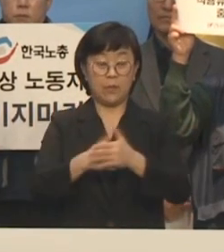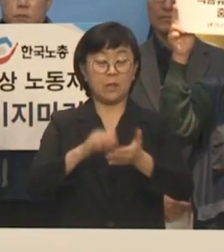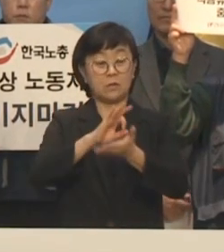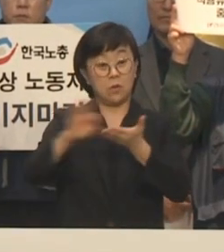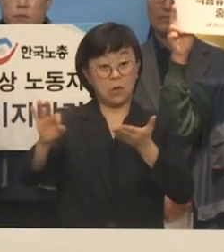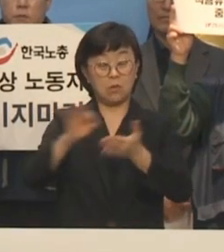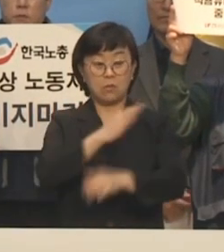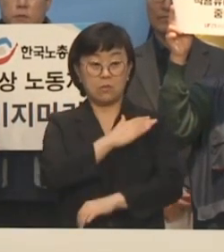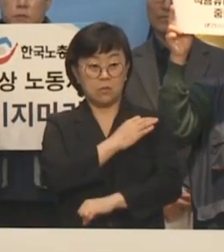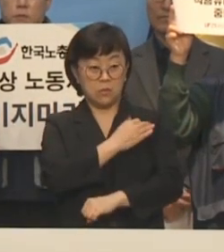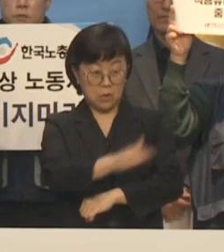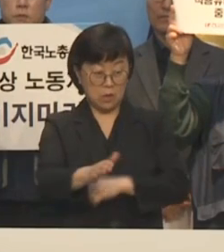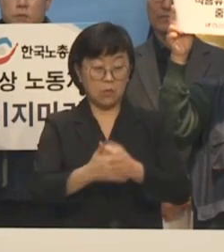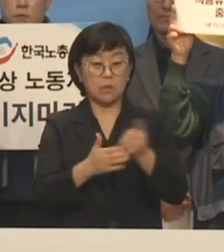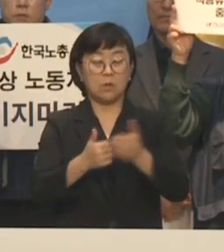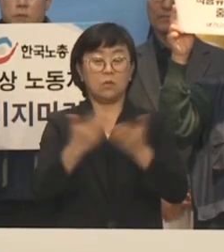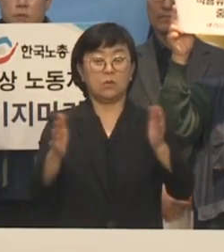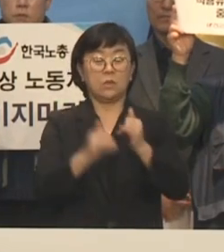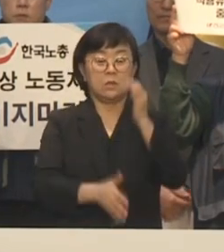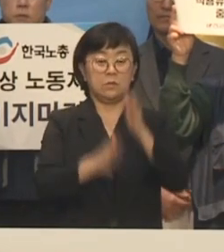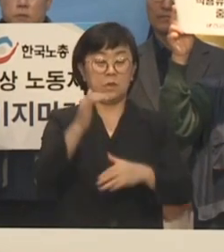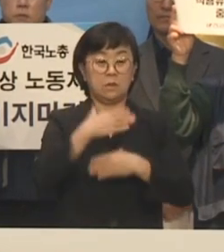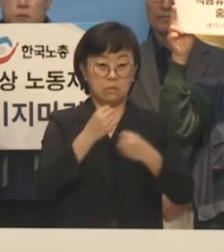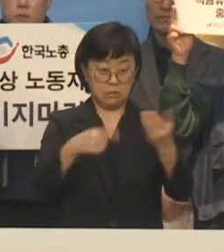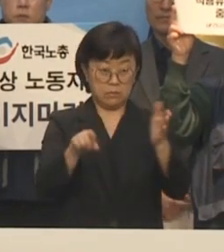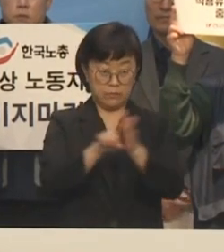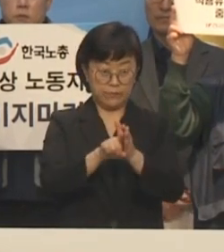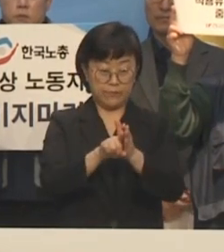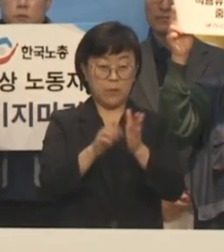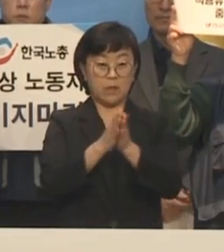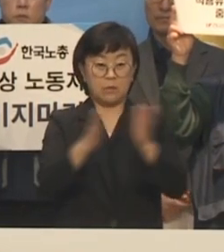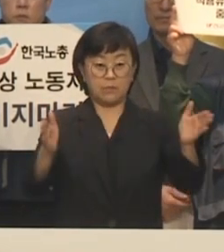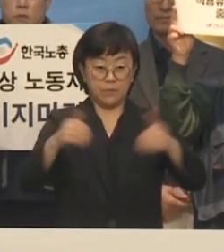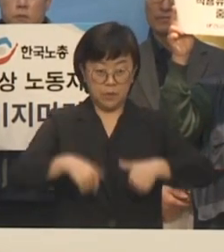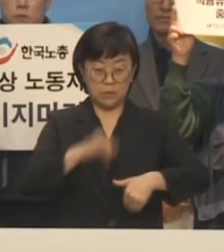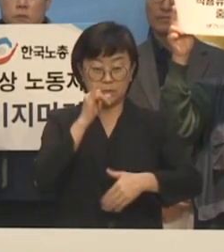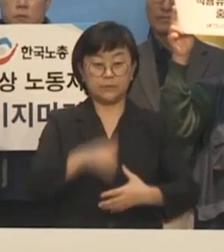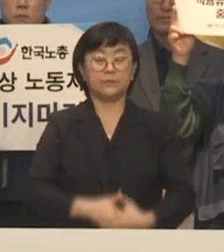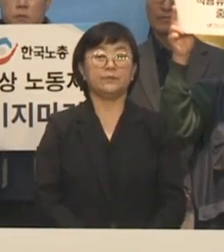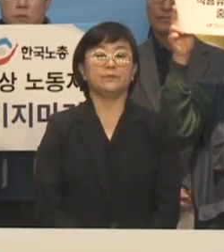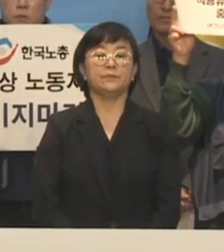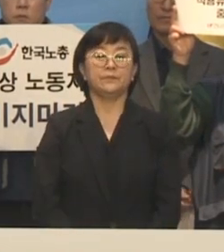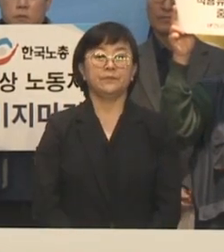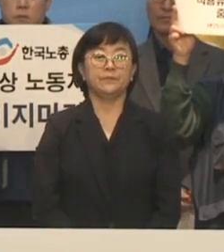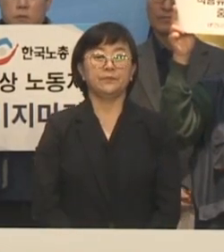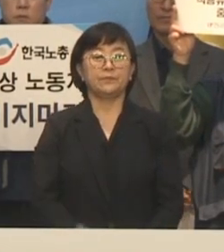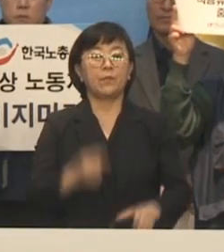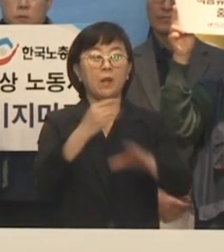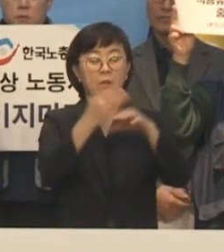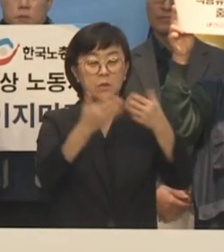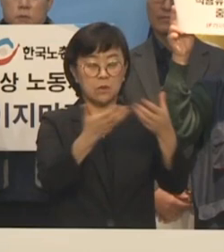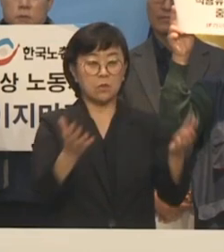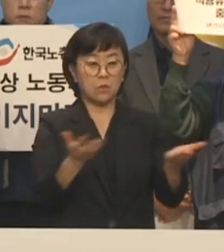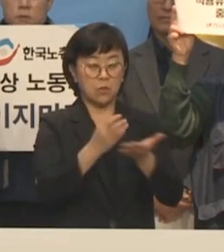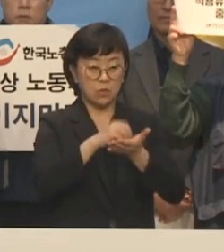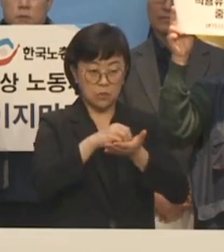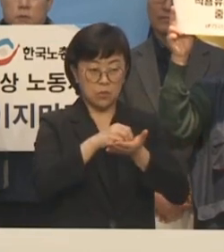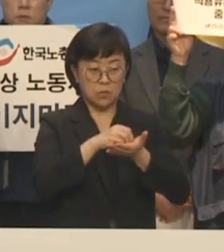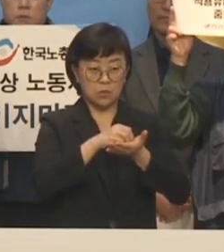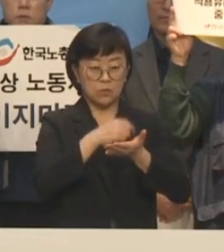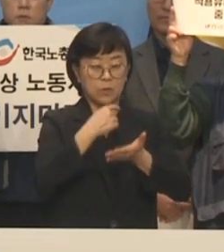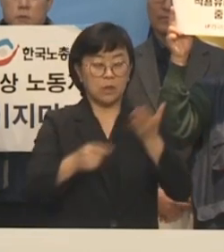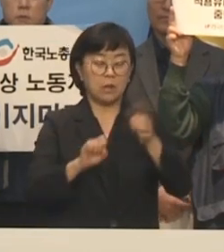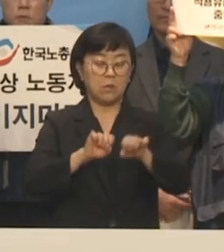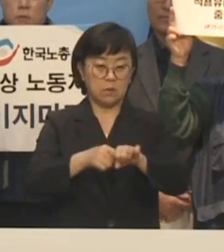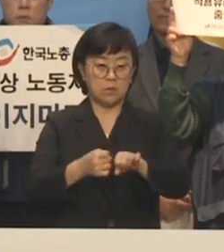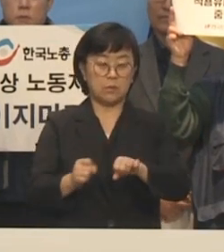적용과 무관하게 노동자 시민의 안전을 위해 시행되어야 할 내용입니다. 민주노총은